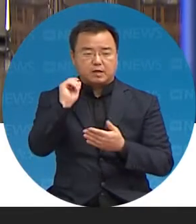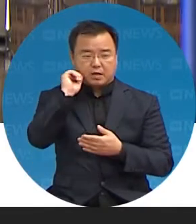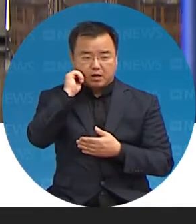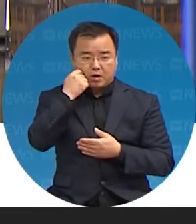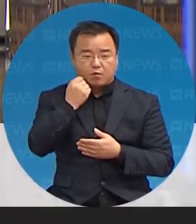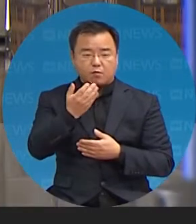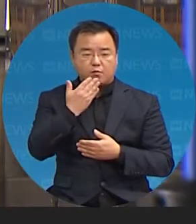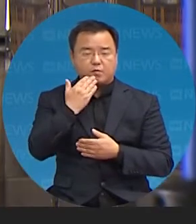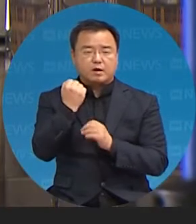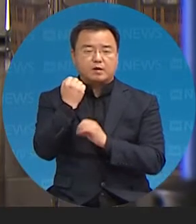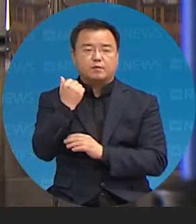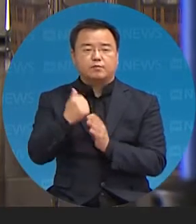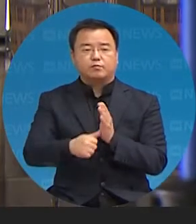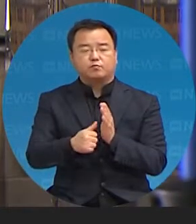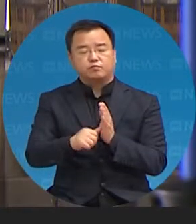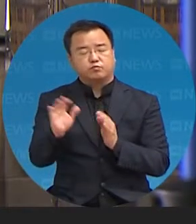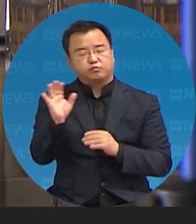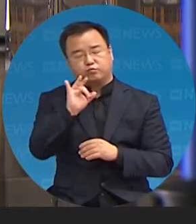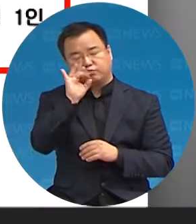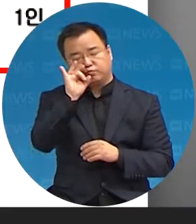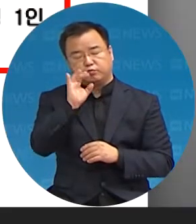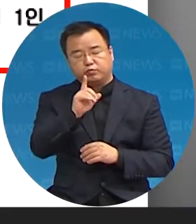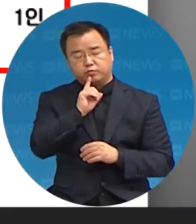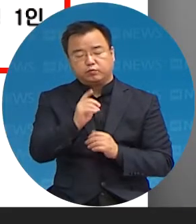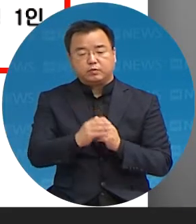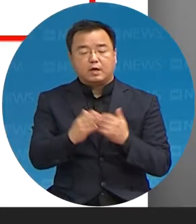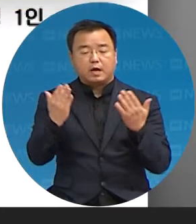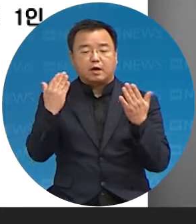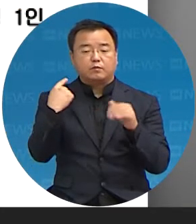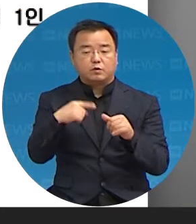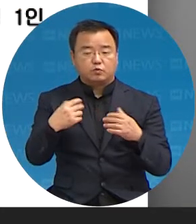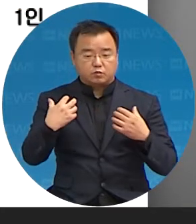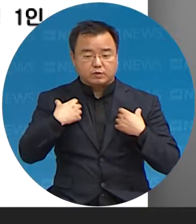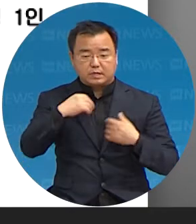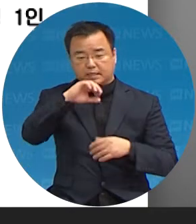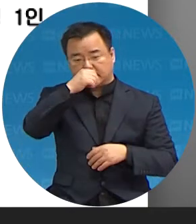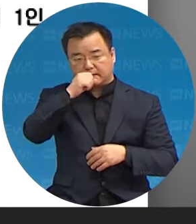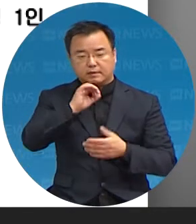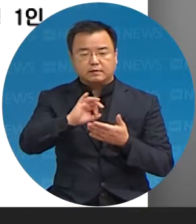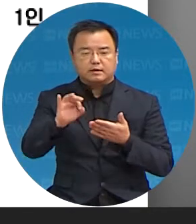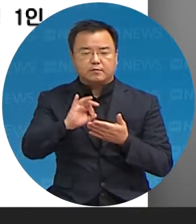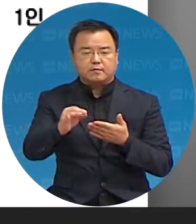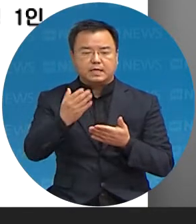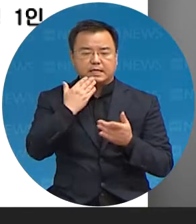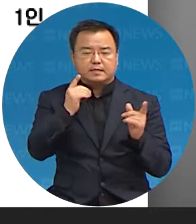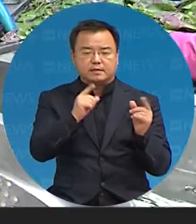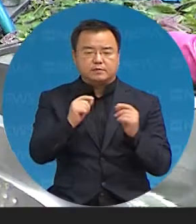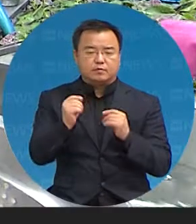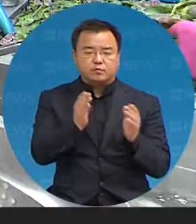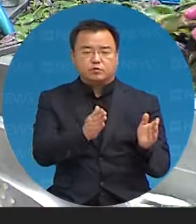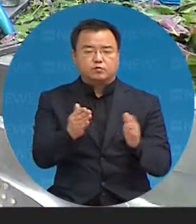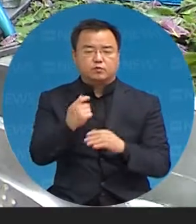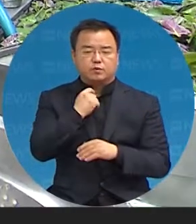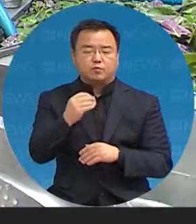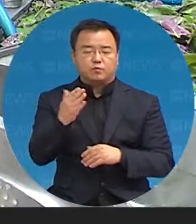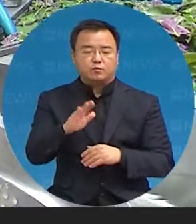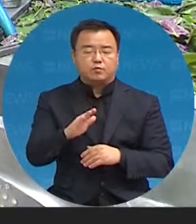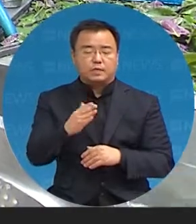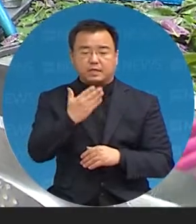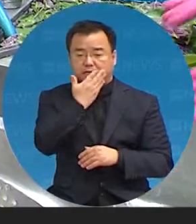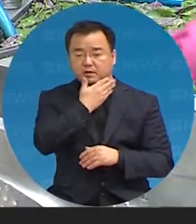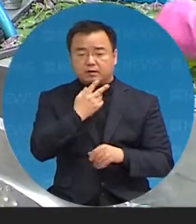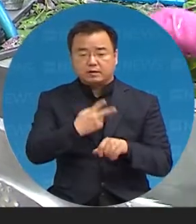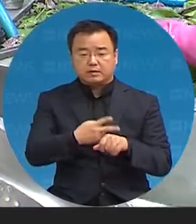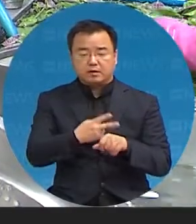구하지 못했다는 겁니다 학교와 교육청이 예산을 들여 급식을 준비하려 했지만 학교 영양사와 조리사 에